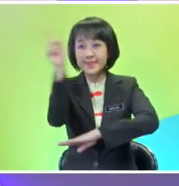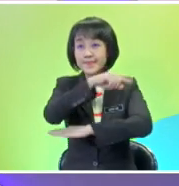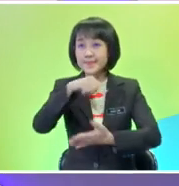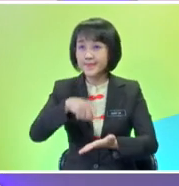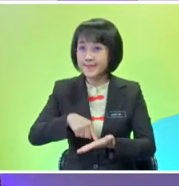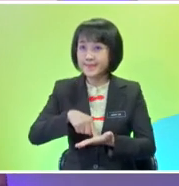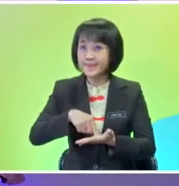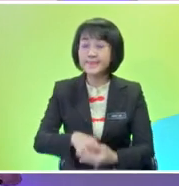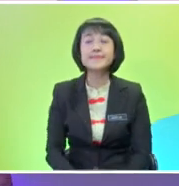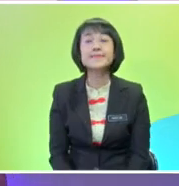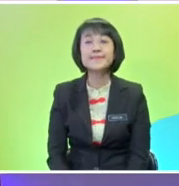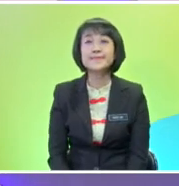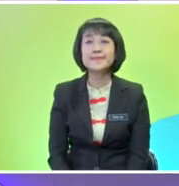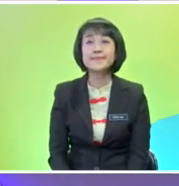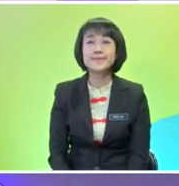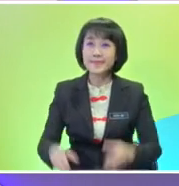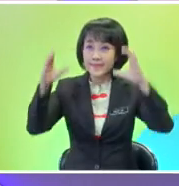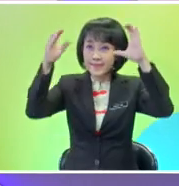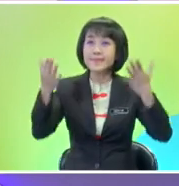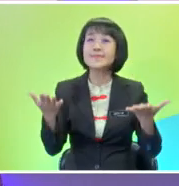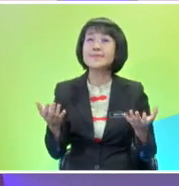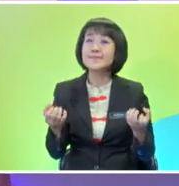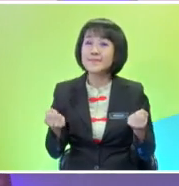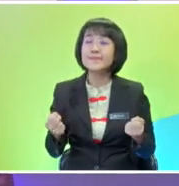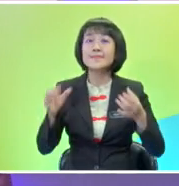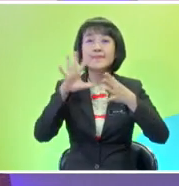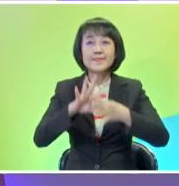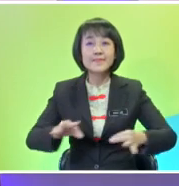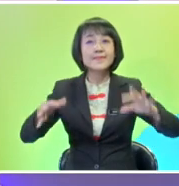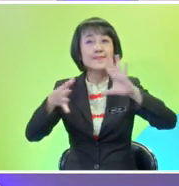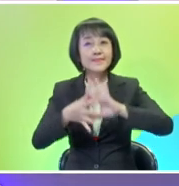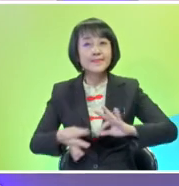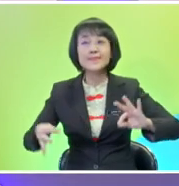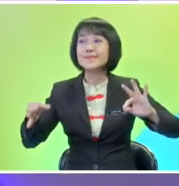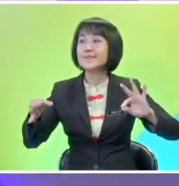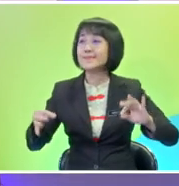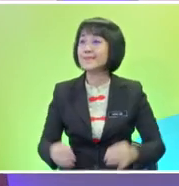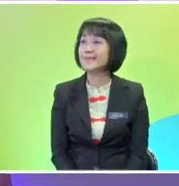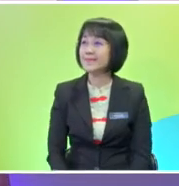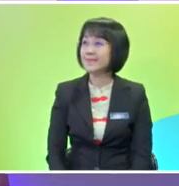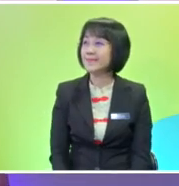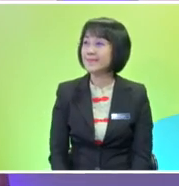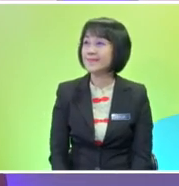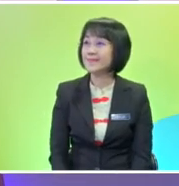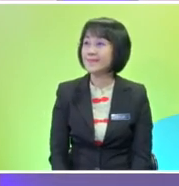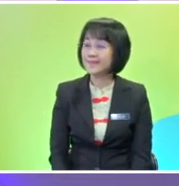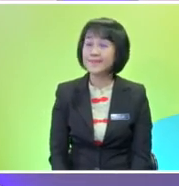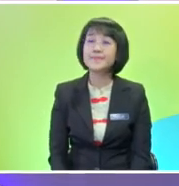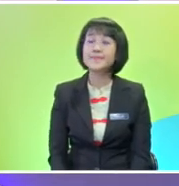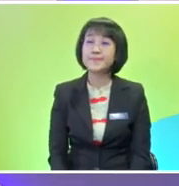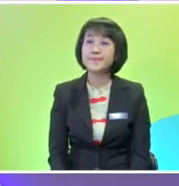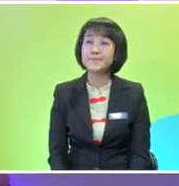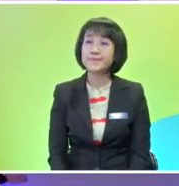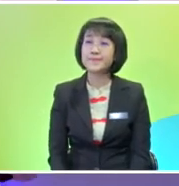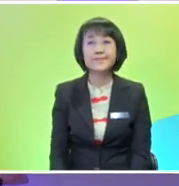lebih suka nak bercerita menggunakan slide pembelajaran yang Cikgu telah sediakan